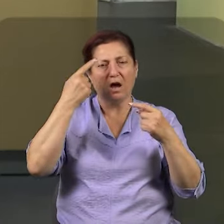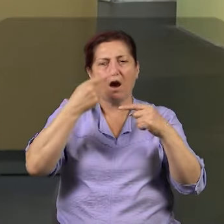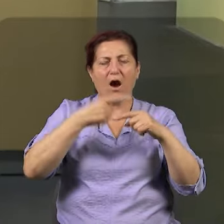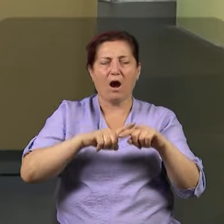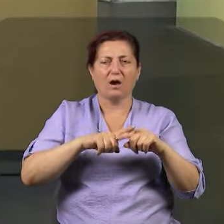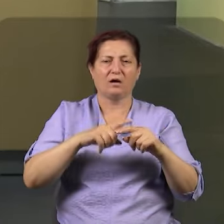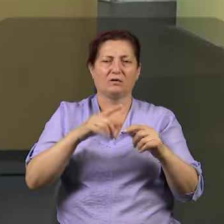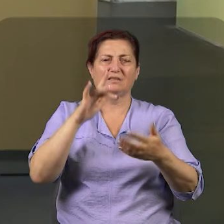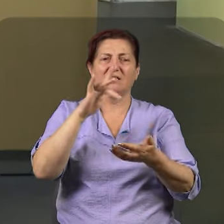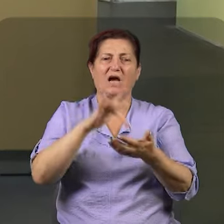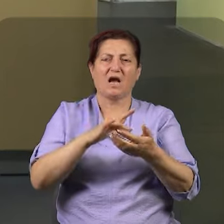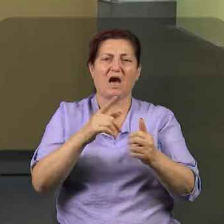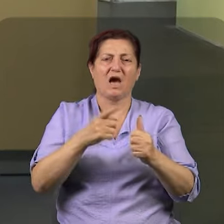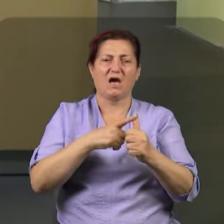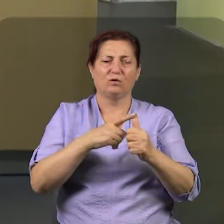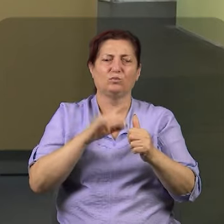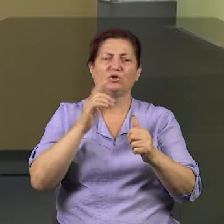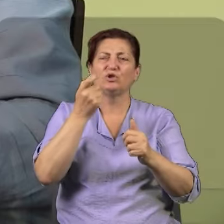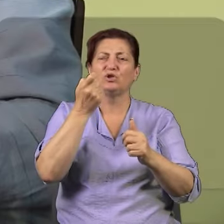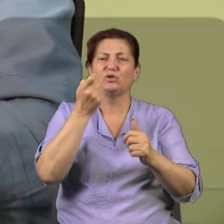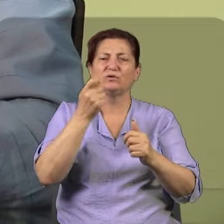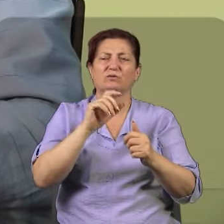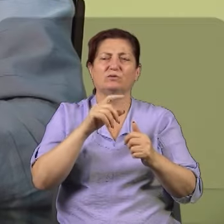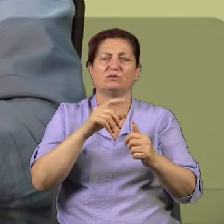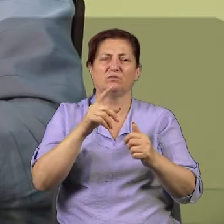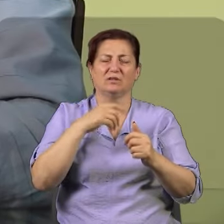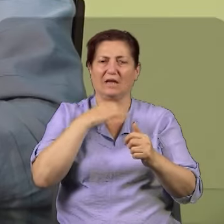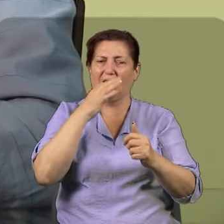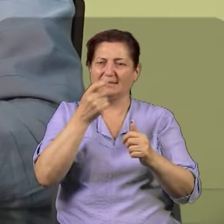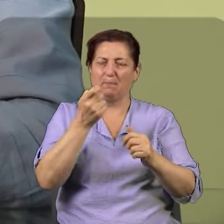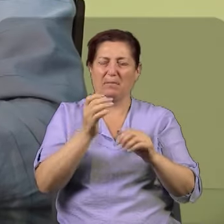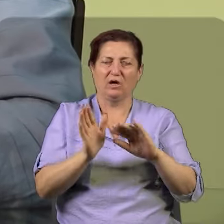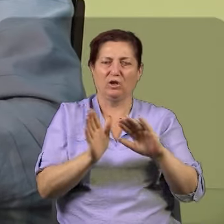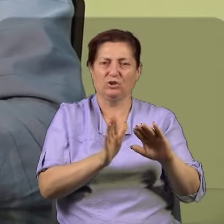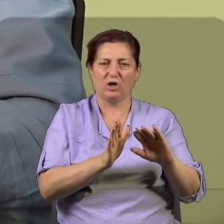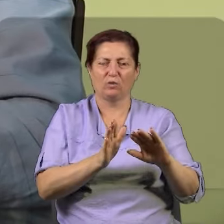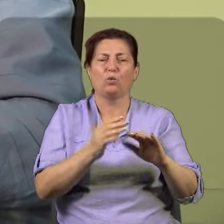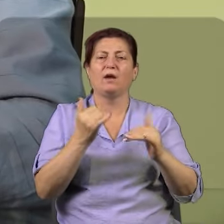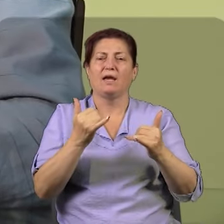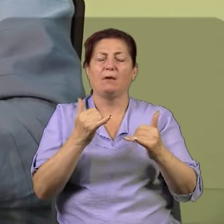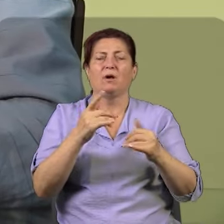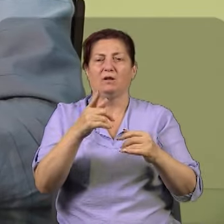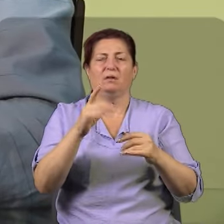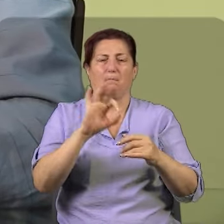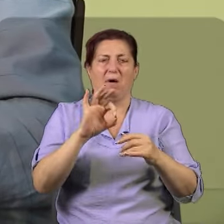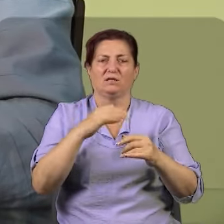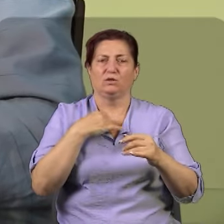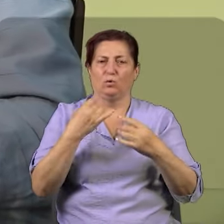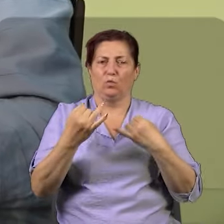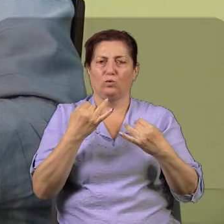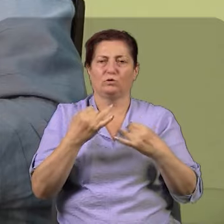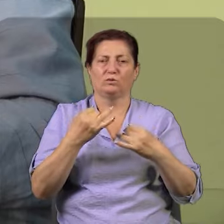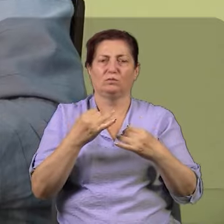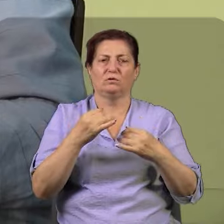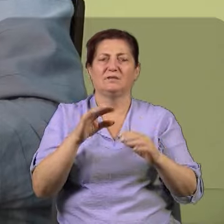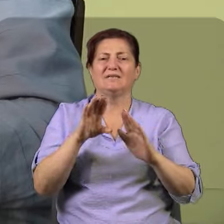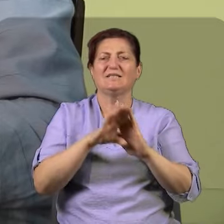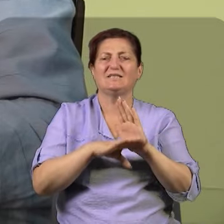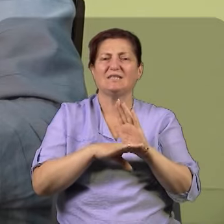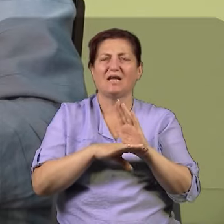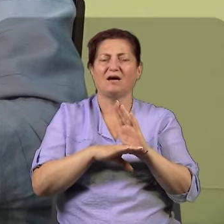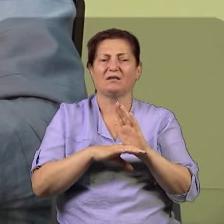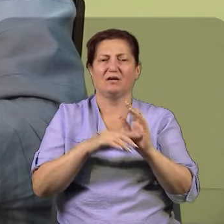էության հրապարակումից հետո, որ ստեղծվում է, հա, ծրագրի հրապարակումից հետո մի տեսակ սպասումի